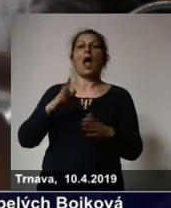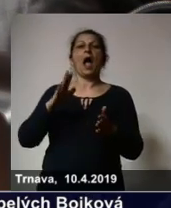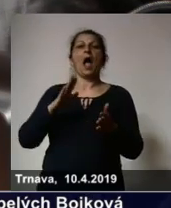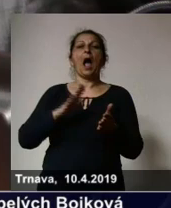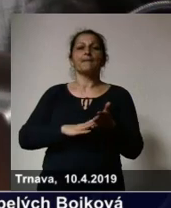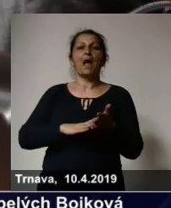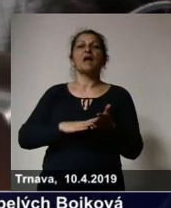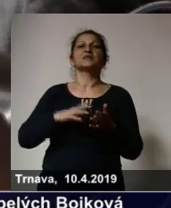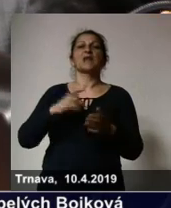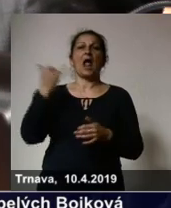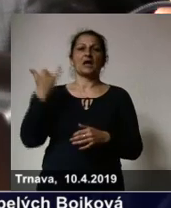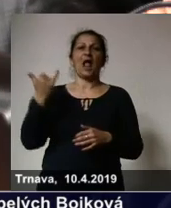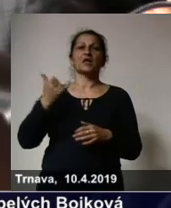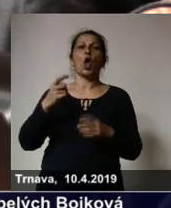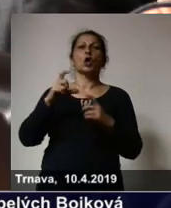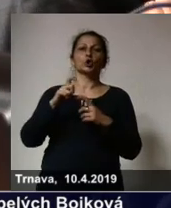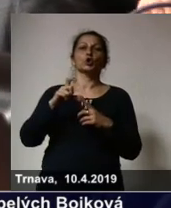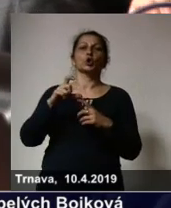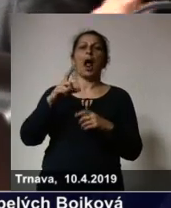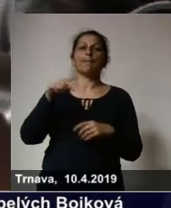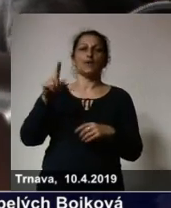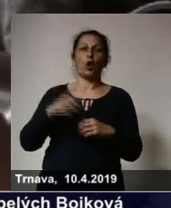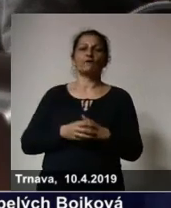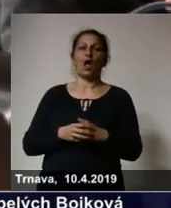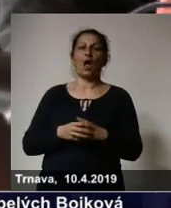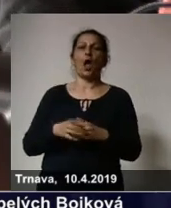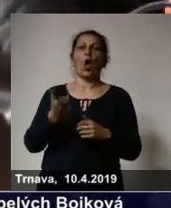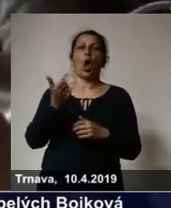funkcie riaditeľky domova sociálnych služieb pre dospelých Bojková dňom